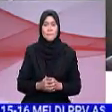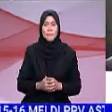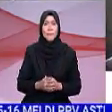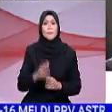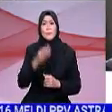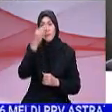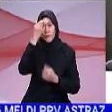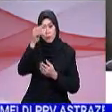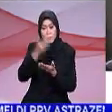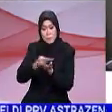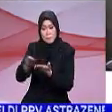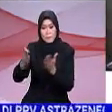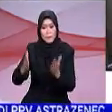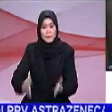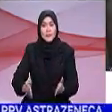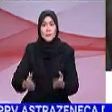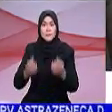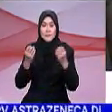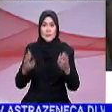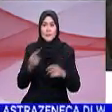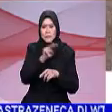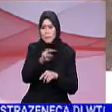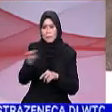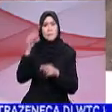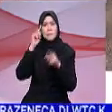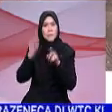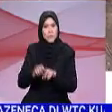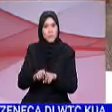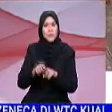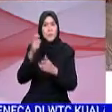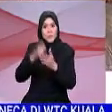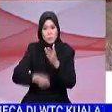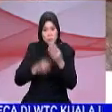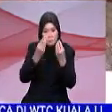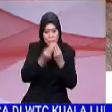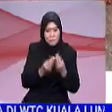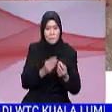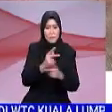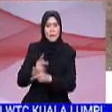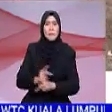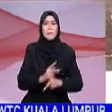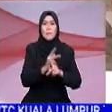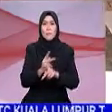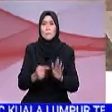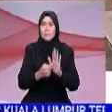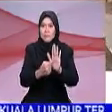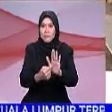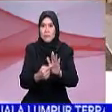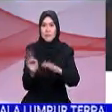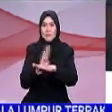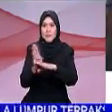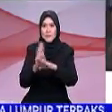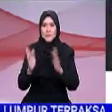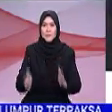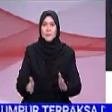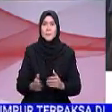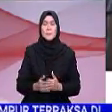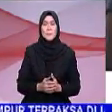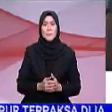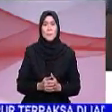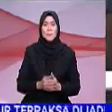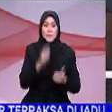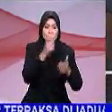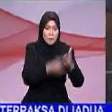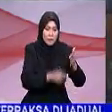Manakala bagi pembeli, rata-rata dilihat bersetuju dengan kadar harga kawalan yang dipamerkan peniaga. Dengan harga yang